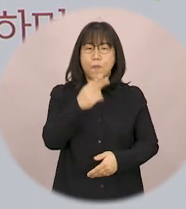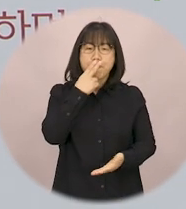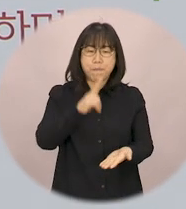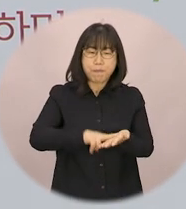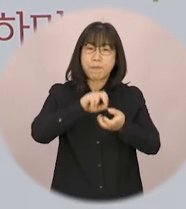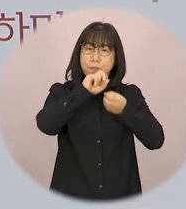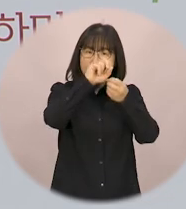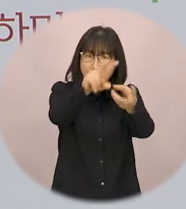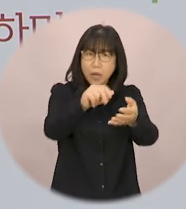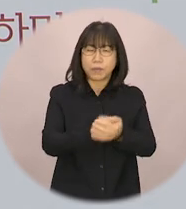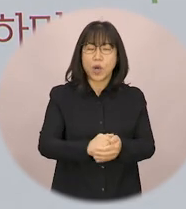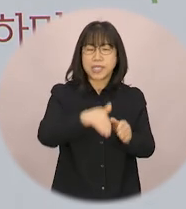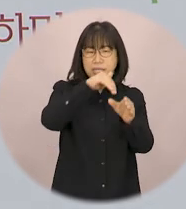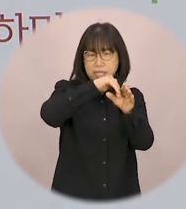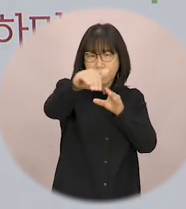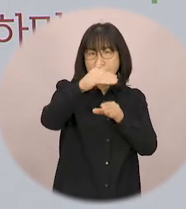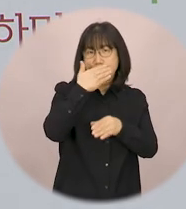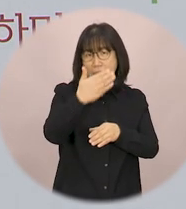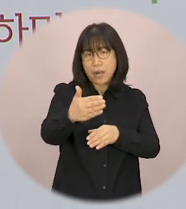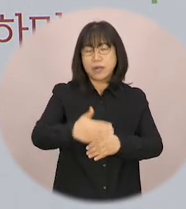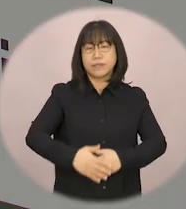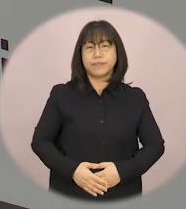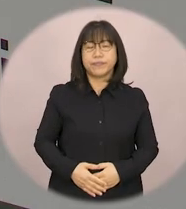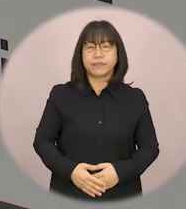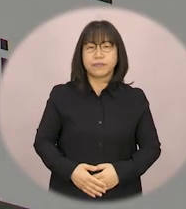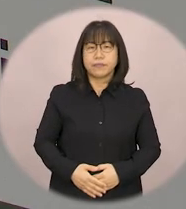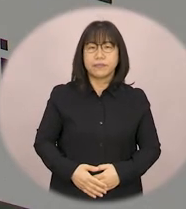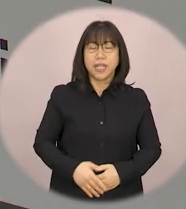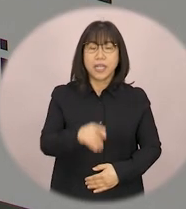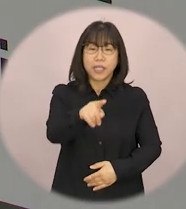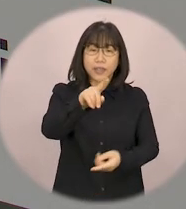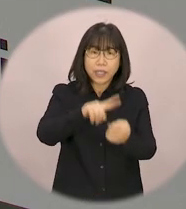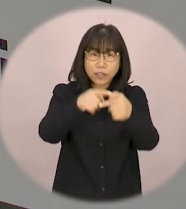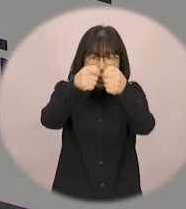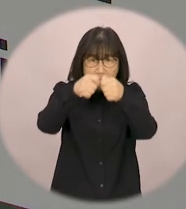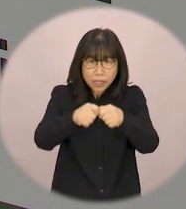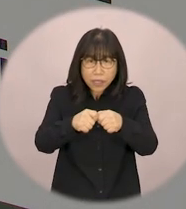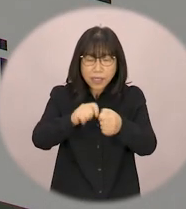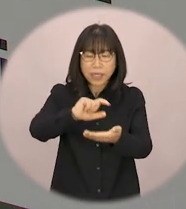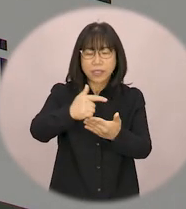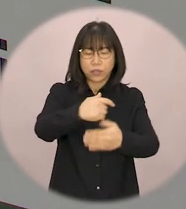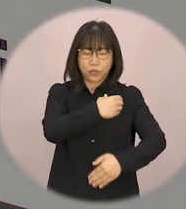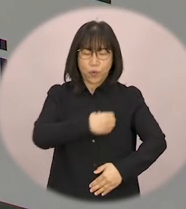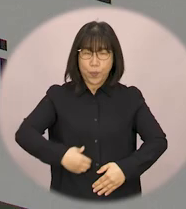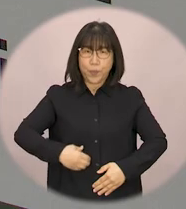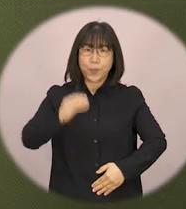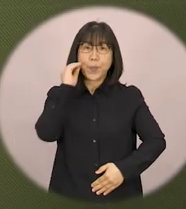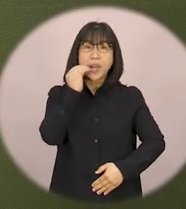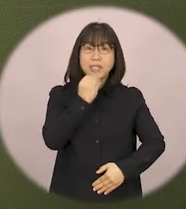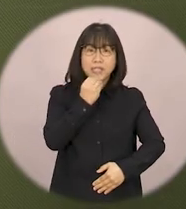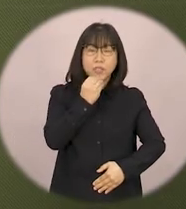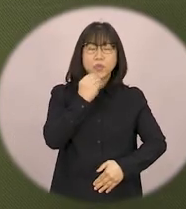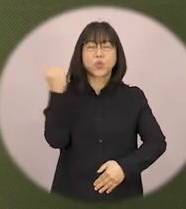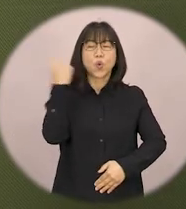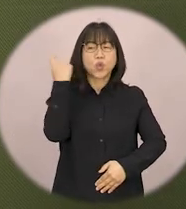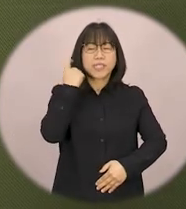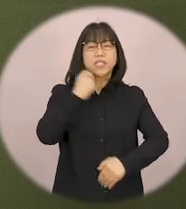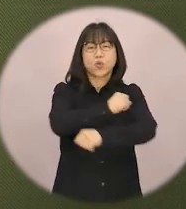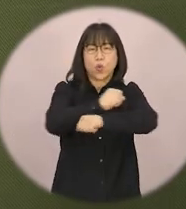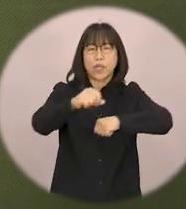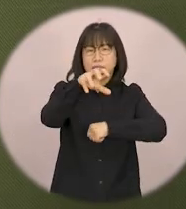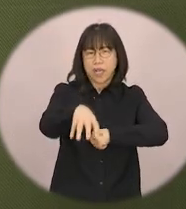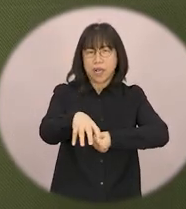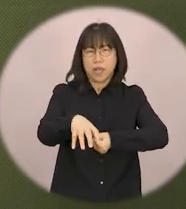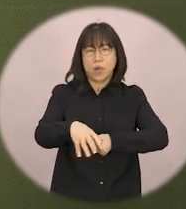이메일로 뭐 신청사 와 bi 를 제출하면 됩니다 공모에 대한 자세한 사항은 방송 구청 홈페이지